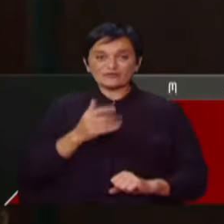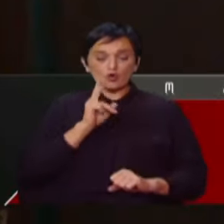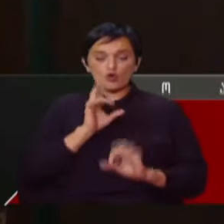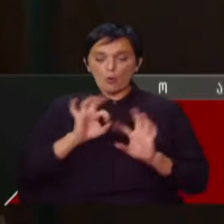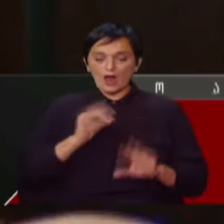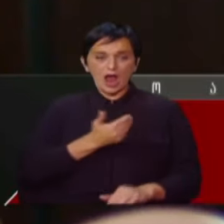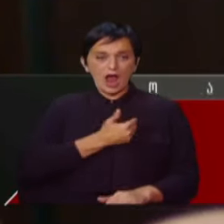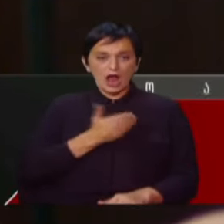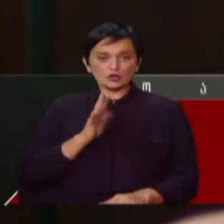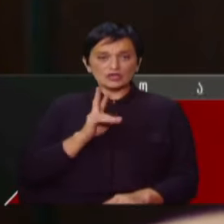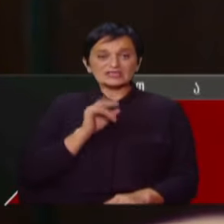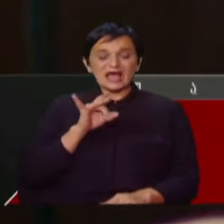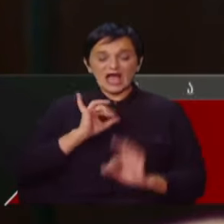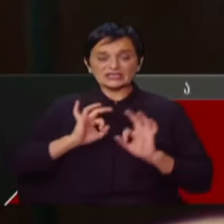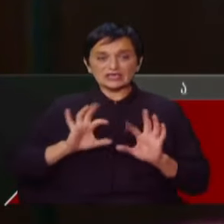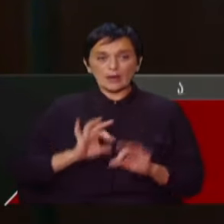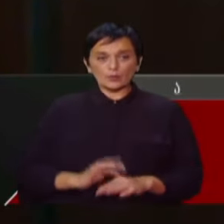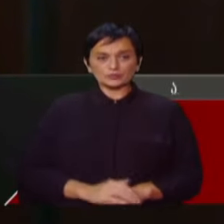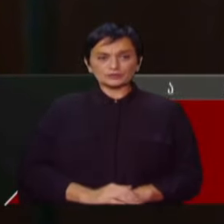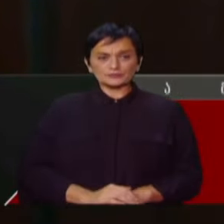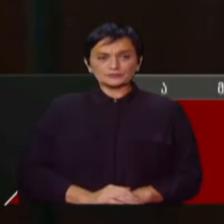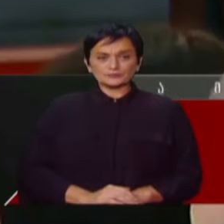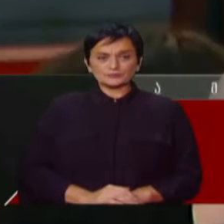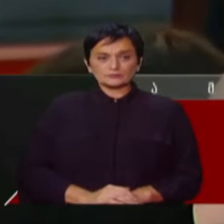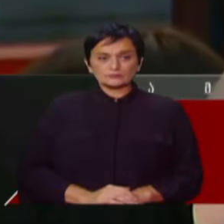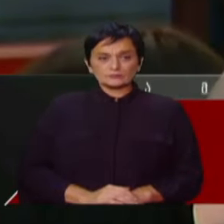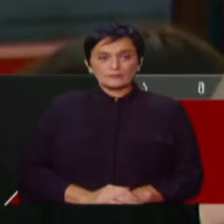surva. Bela Zakaidze giambobt.